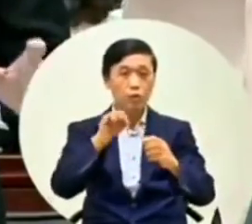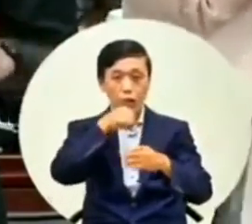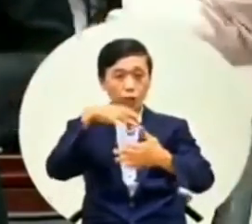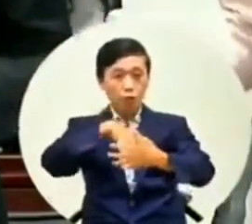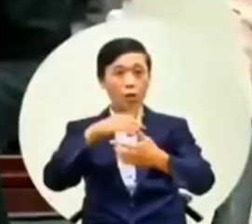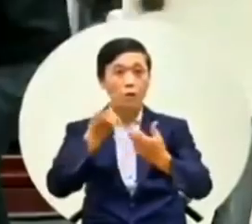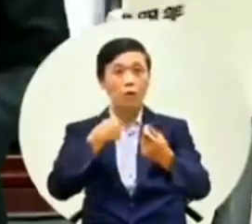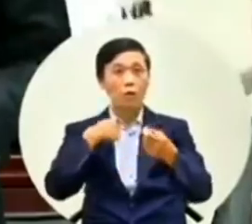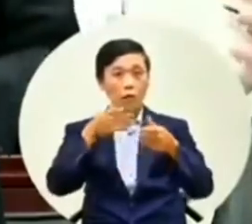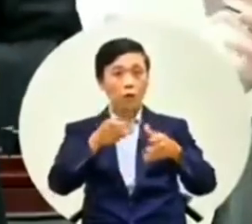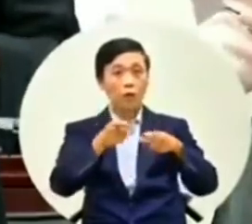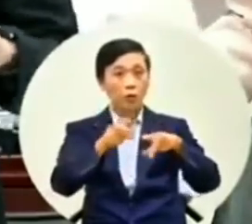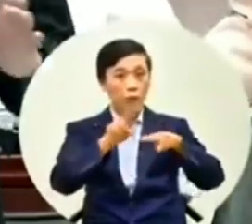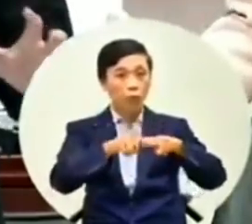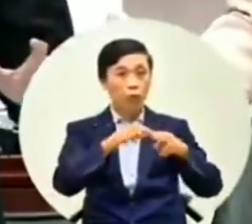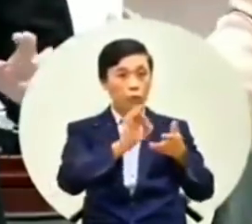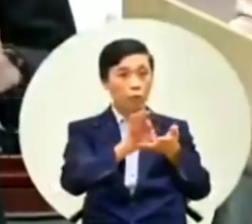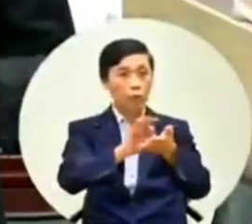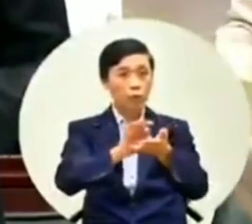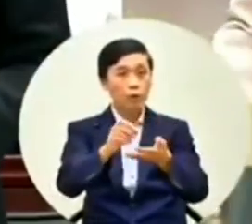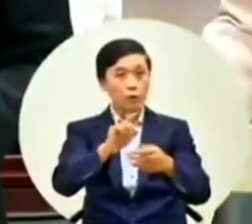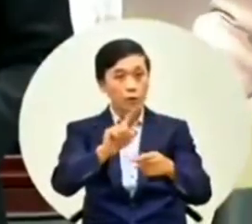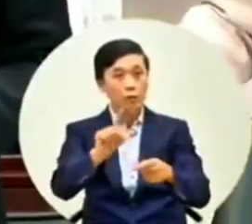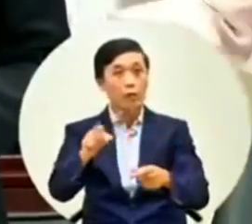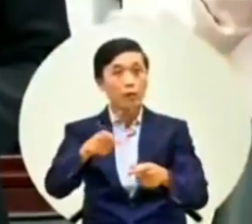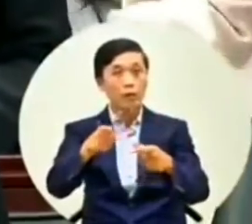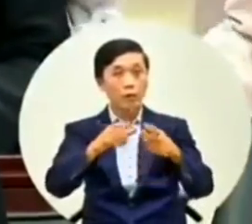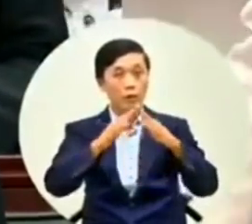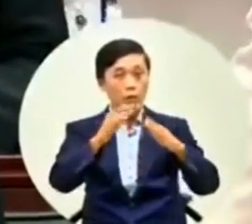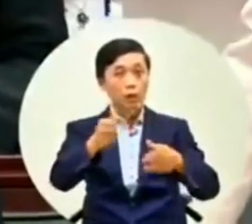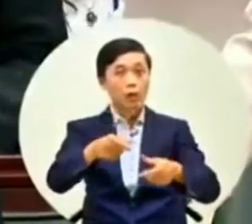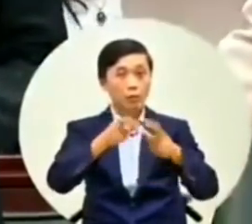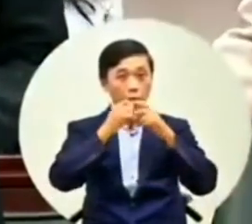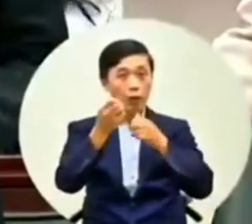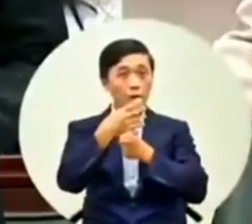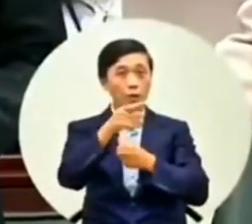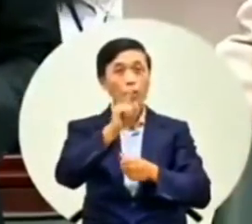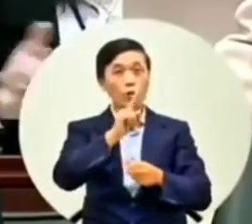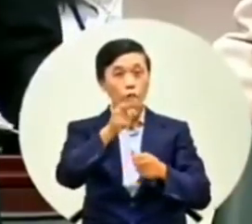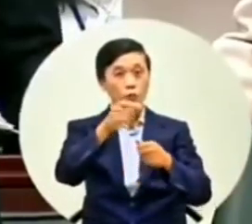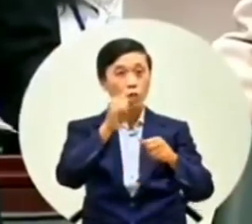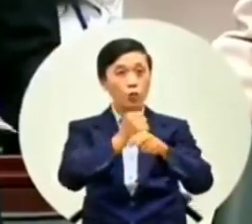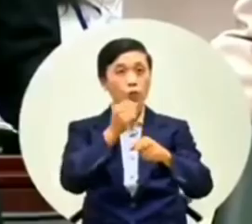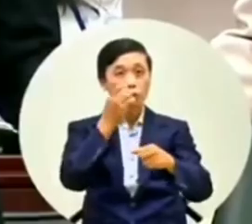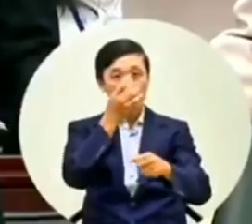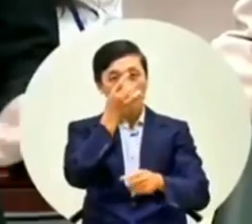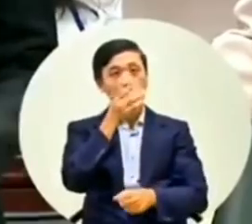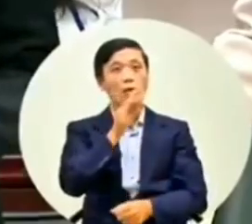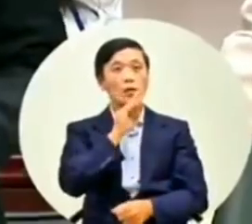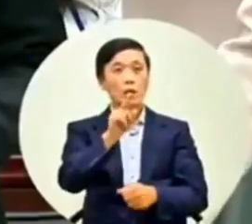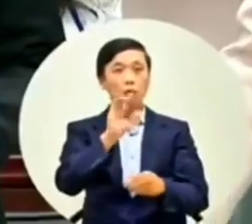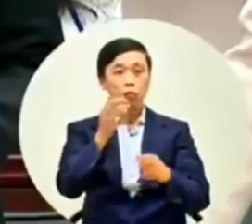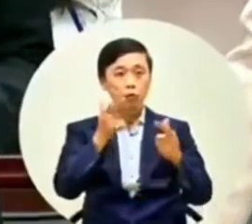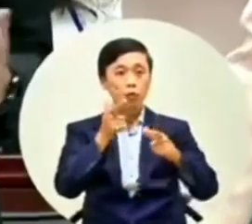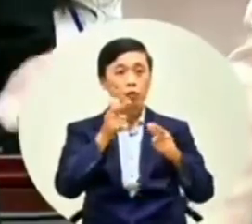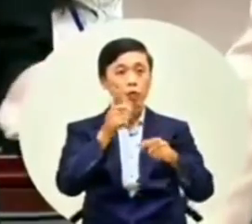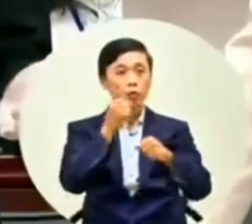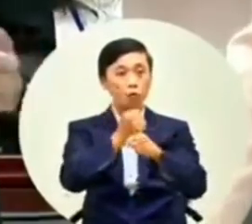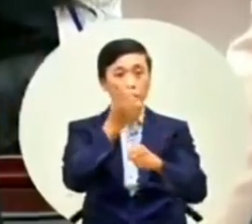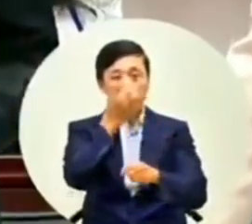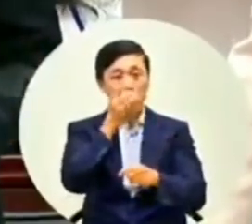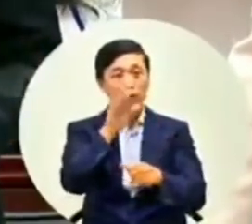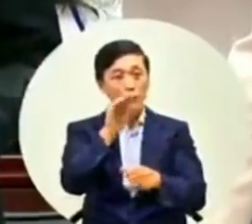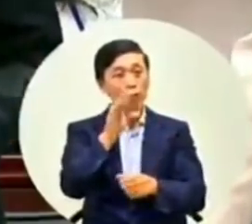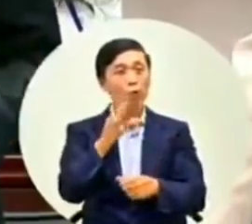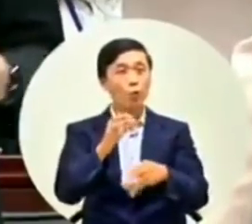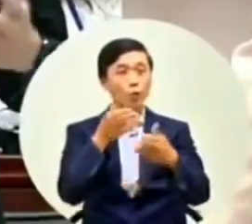是扩大公共投资， 市长，你一句话你搞阿公的话，你等于说你做不到嘛？ 是不是？ 做不到，做不到任 你做不到嘛？那你